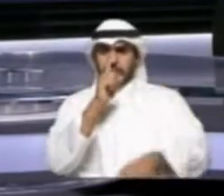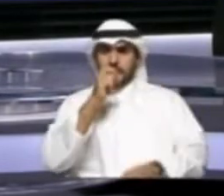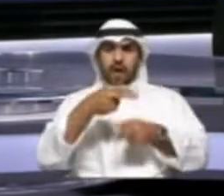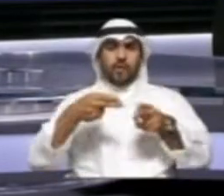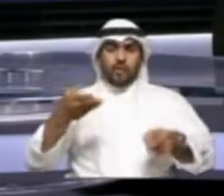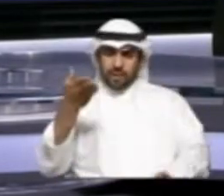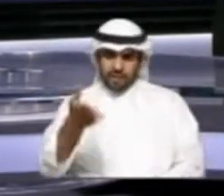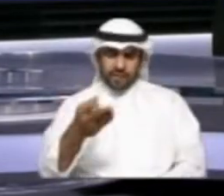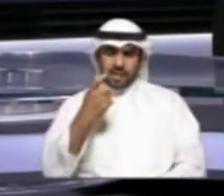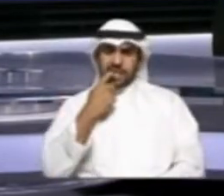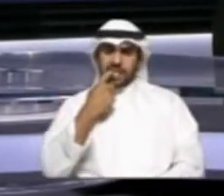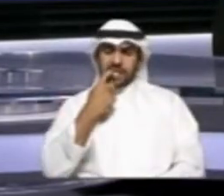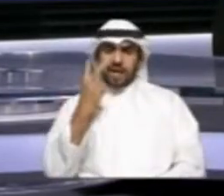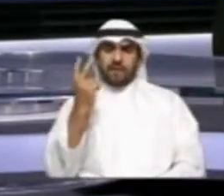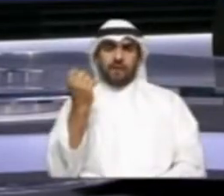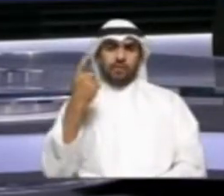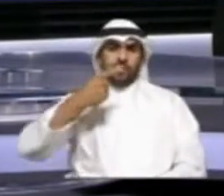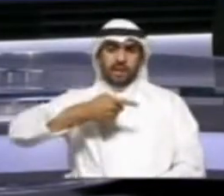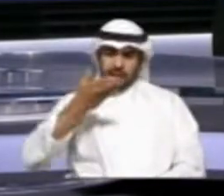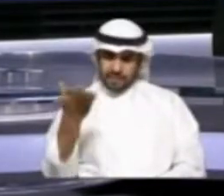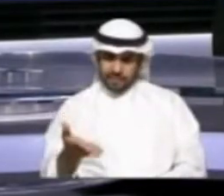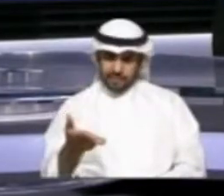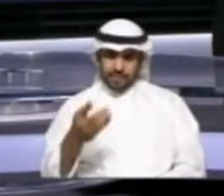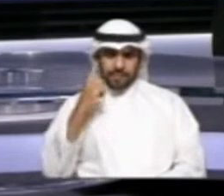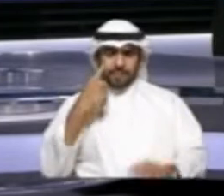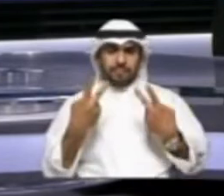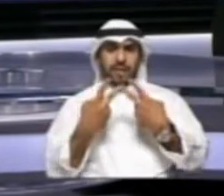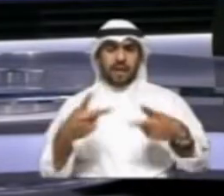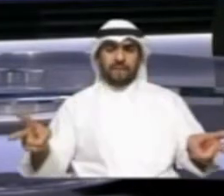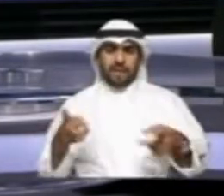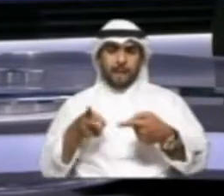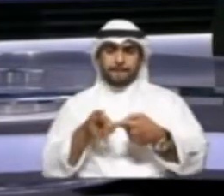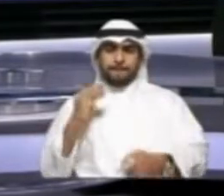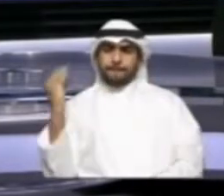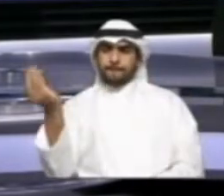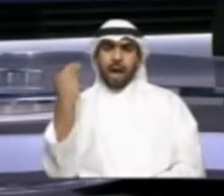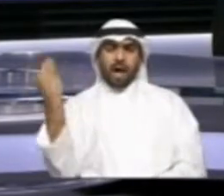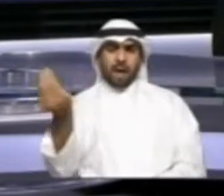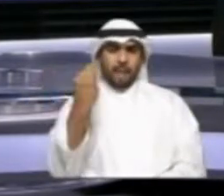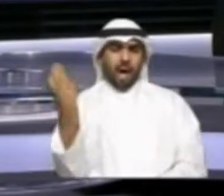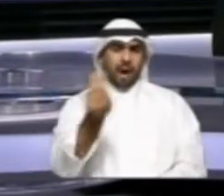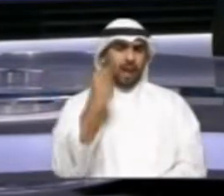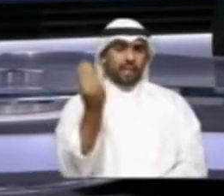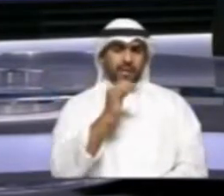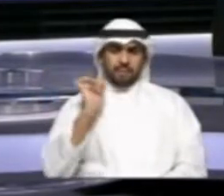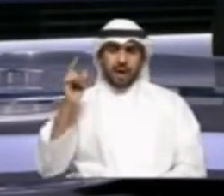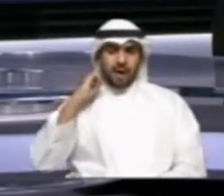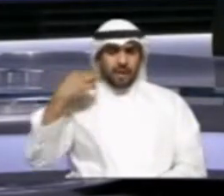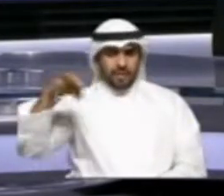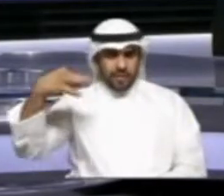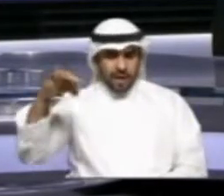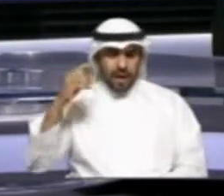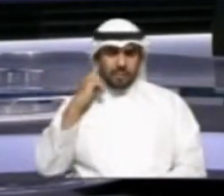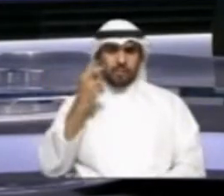وذلك خلال عام 2016. جاء ذلك خلال انطلاق معرض الذهب والمجوهرات العالمي 15 والذي يشارك